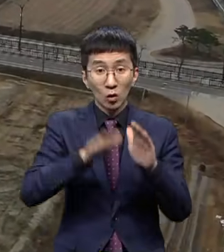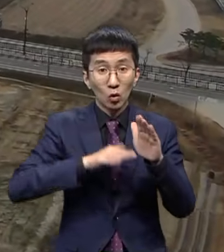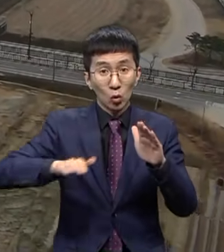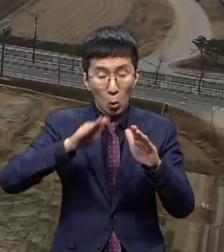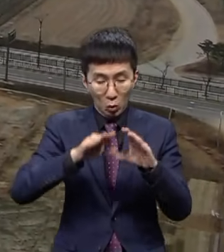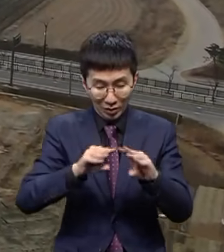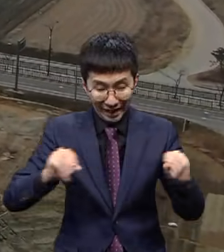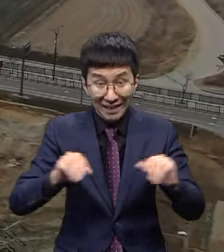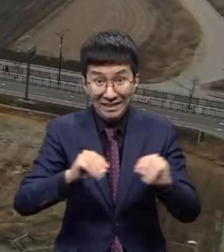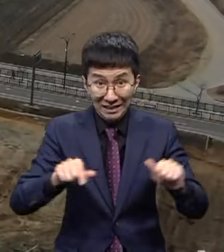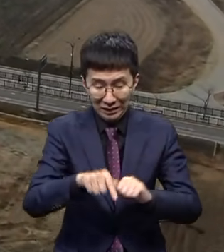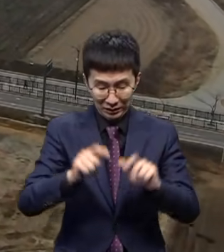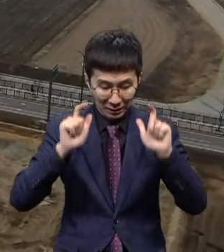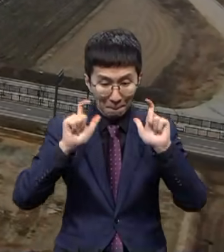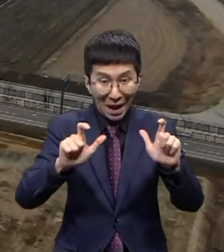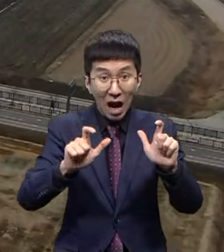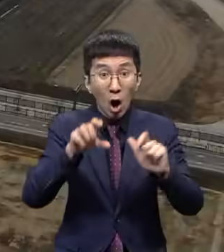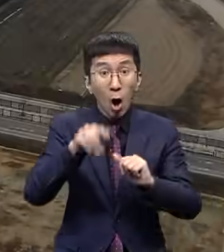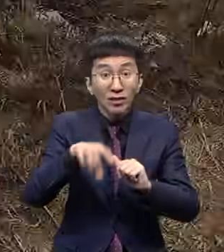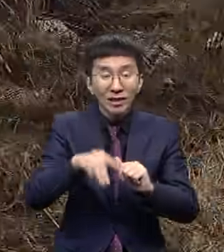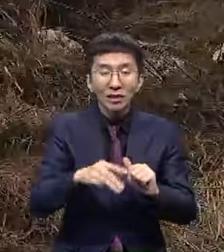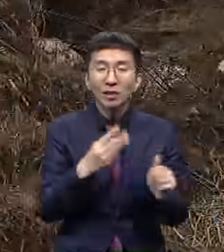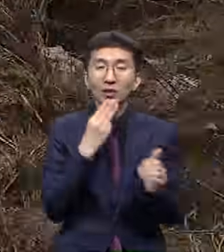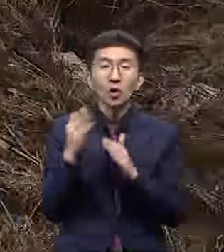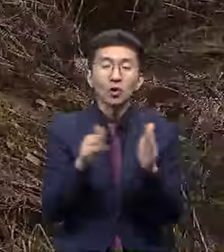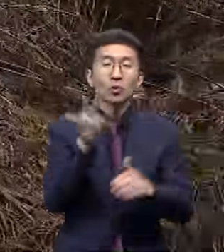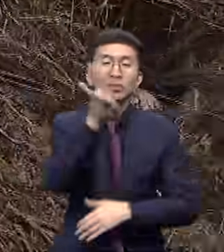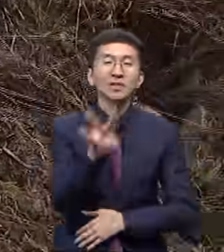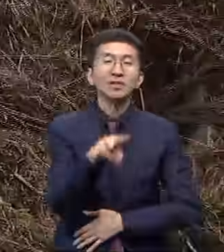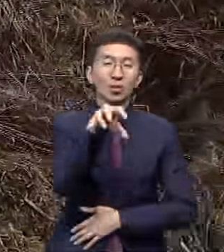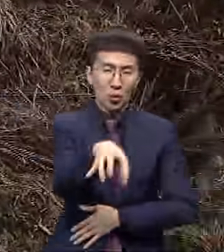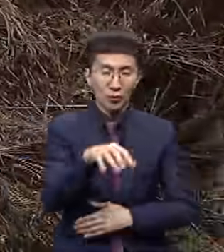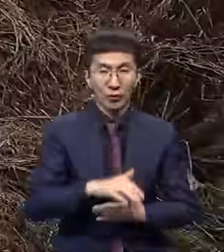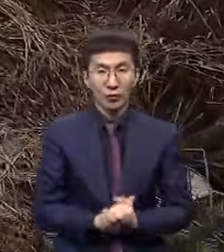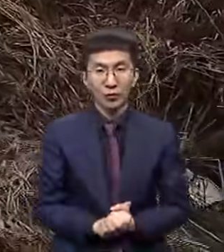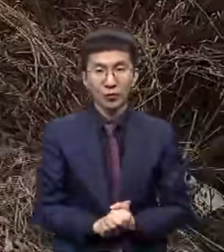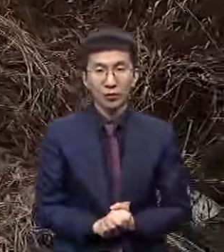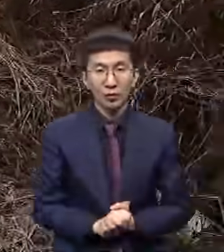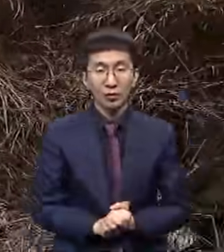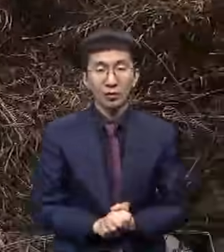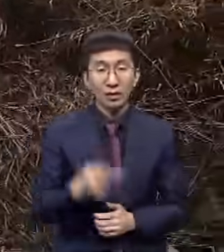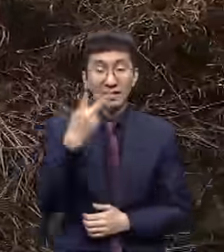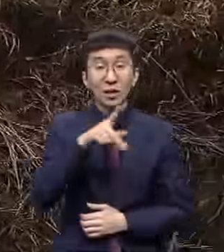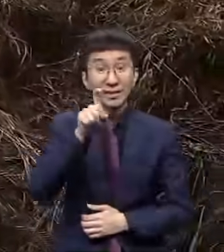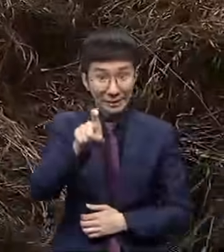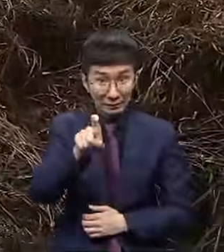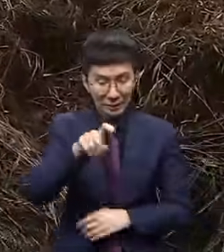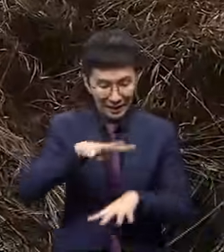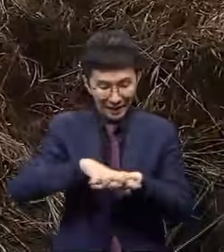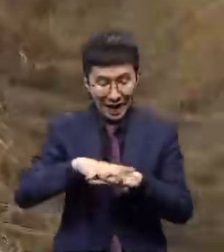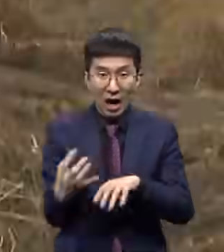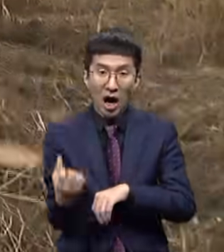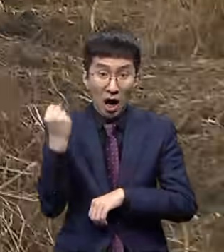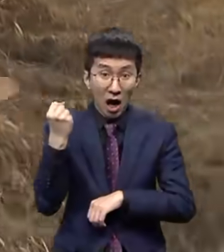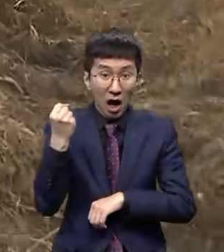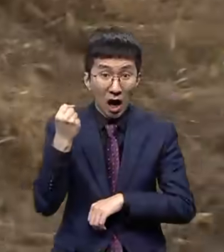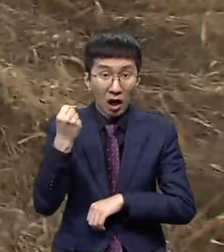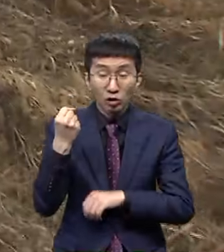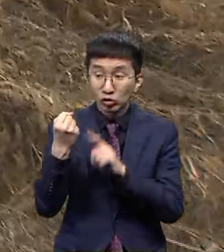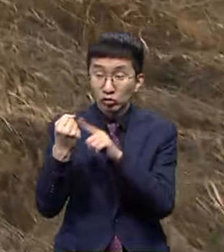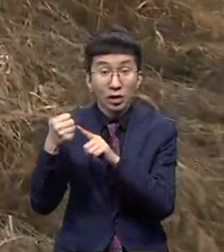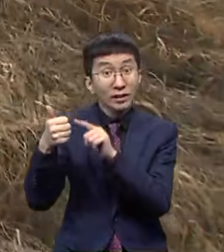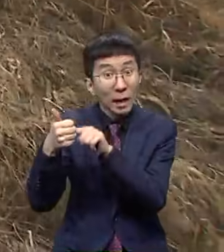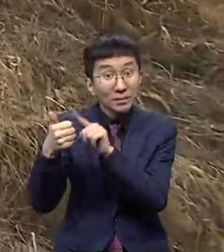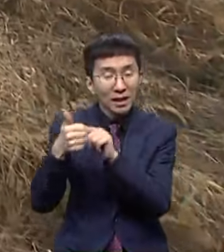공공택지로 지정된 경기도 시흥의 한 농지입니다. 지난 2010년 땅 주인 A씨는 LH로부터 토지 보상금